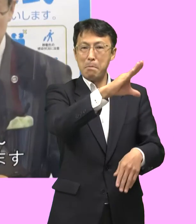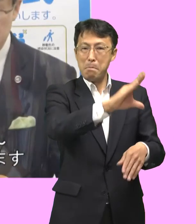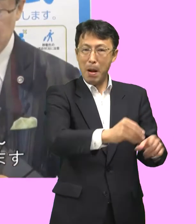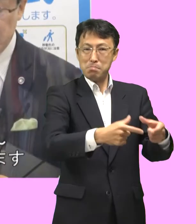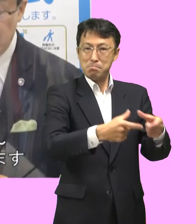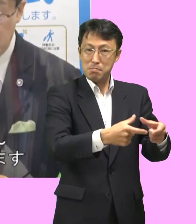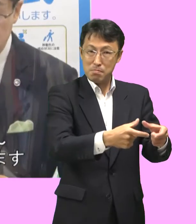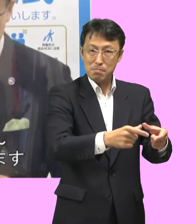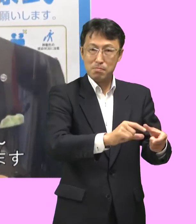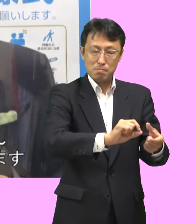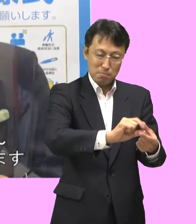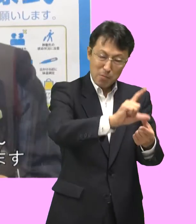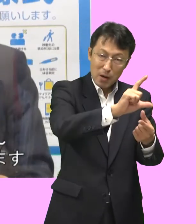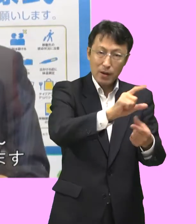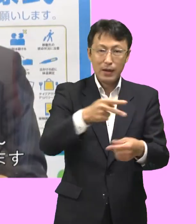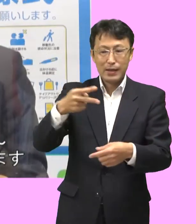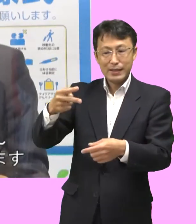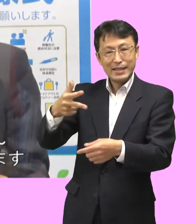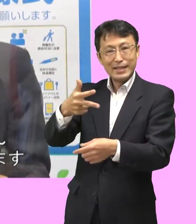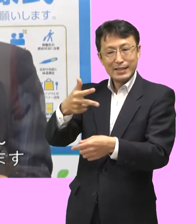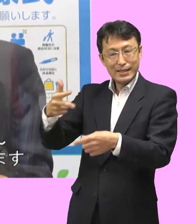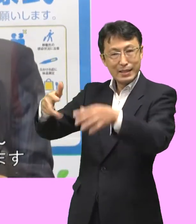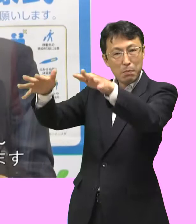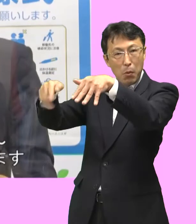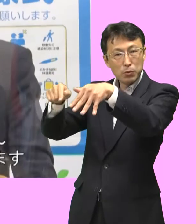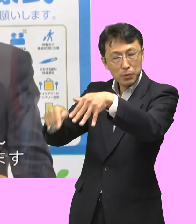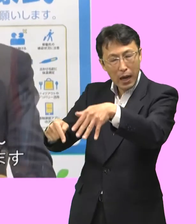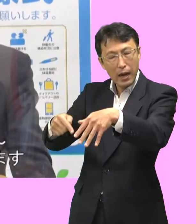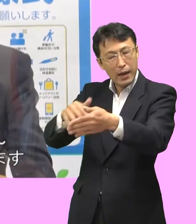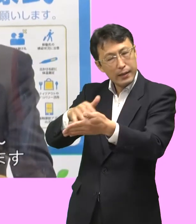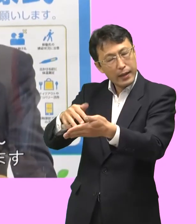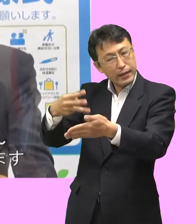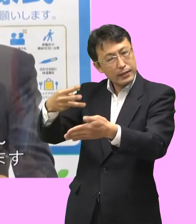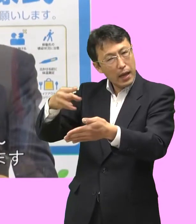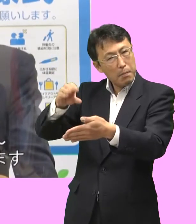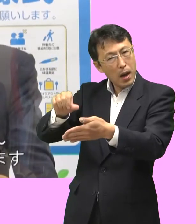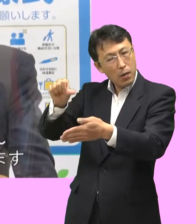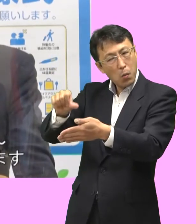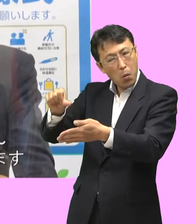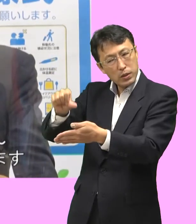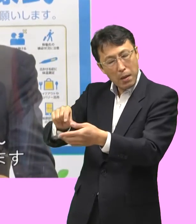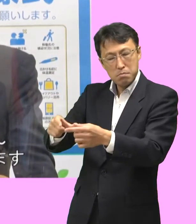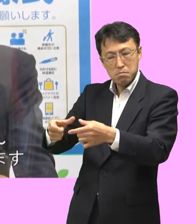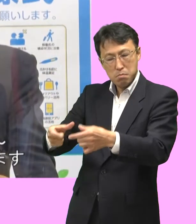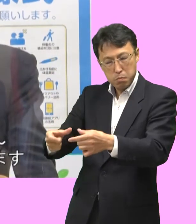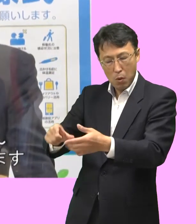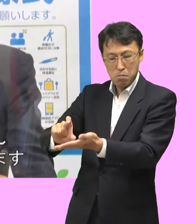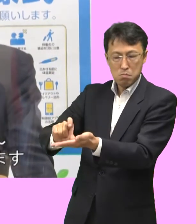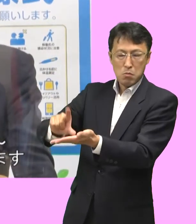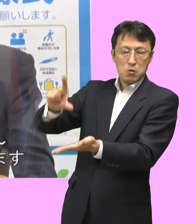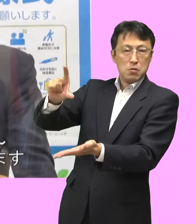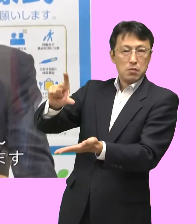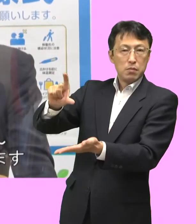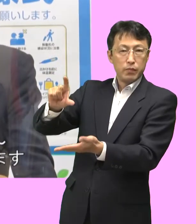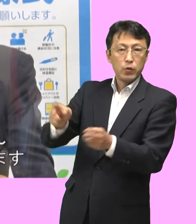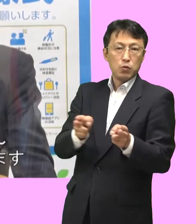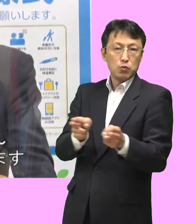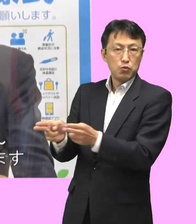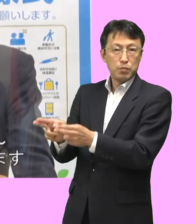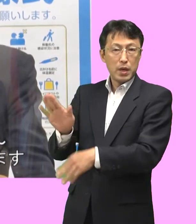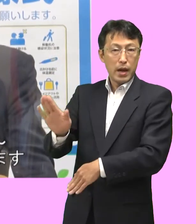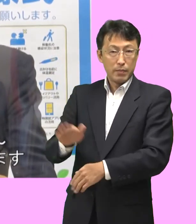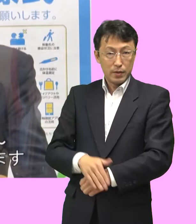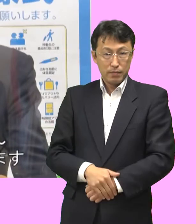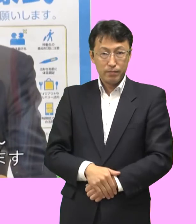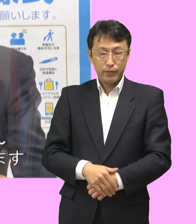終調整になりますが、大体3万5千セットということでありまして、クーポンの、使用期限は、来